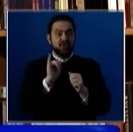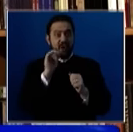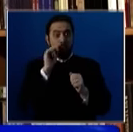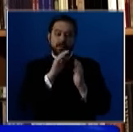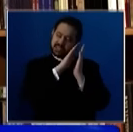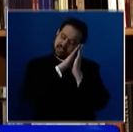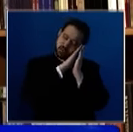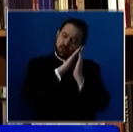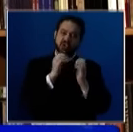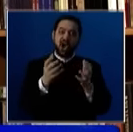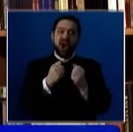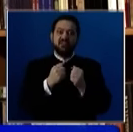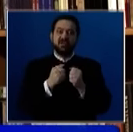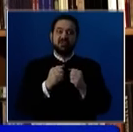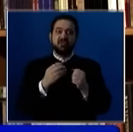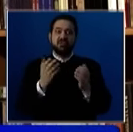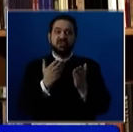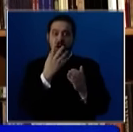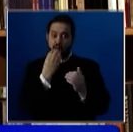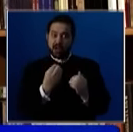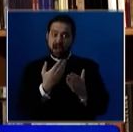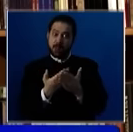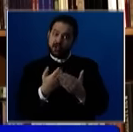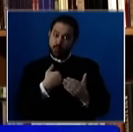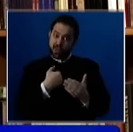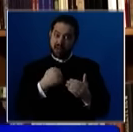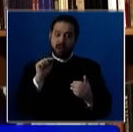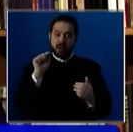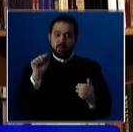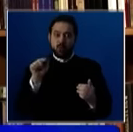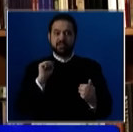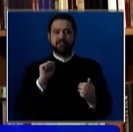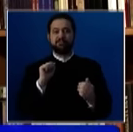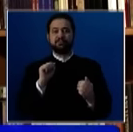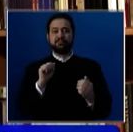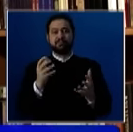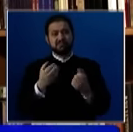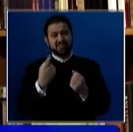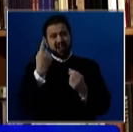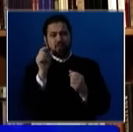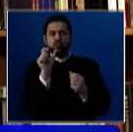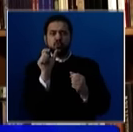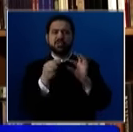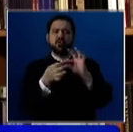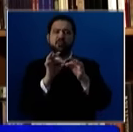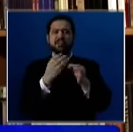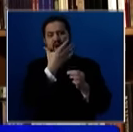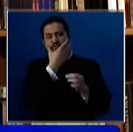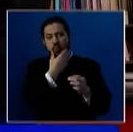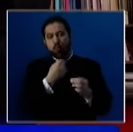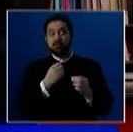culce, având ceva asupra mea. Avem un scurt cuvânt,